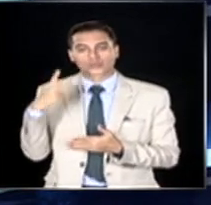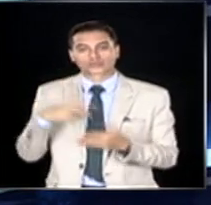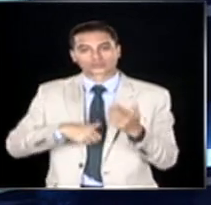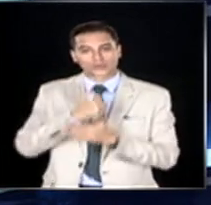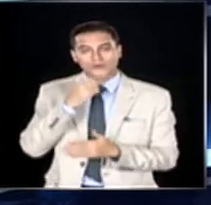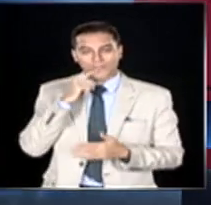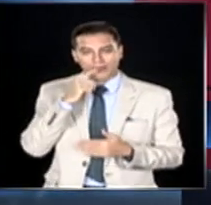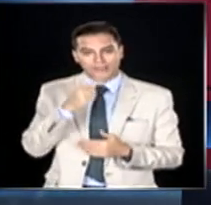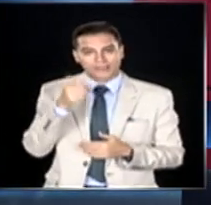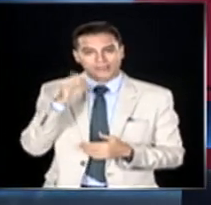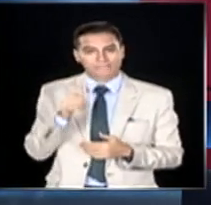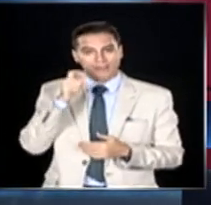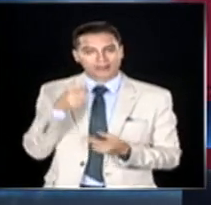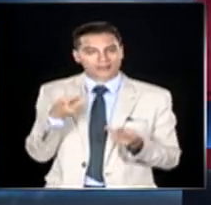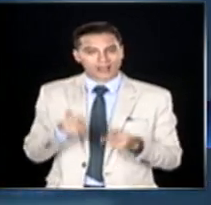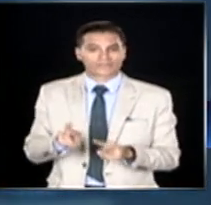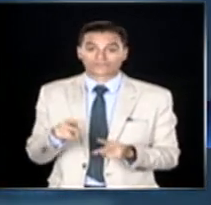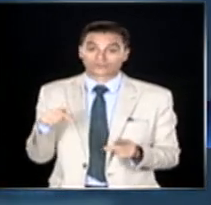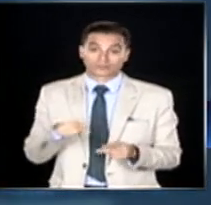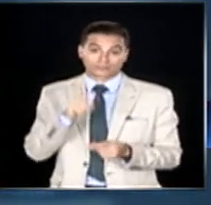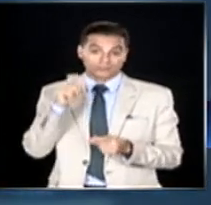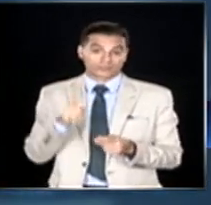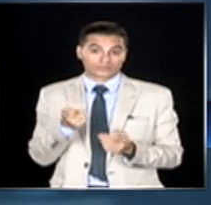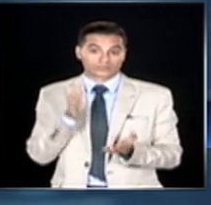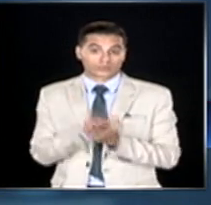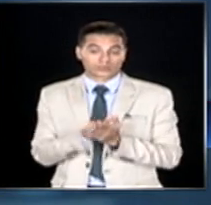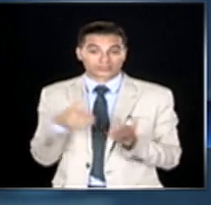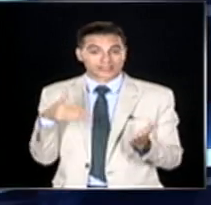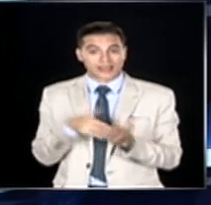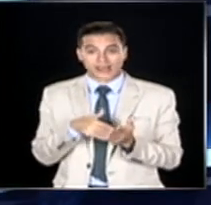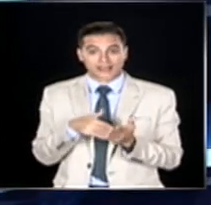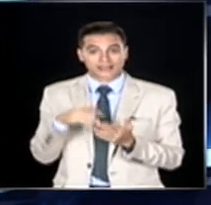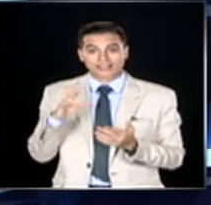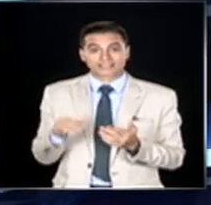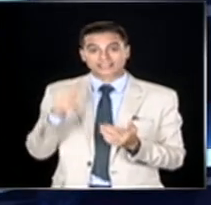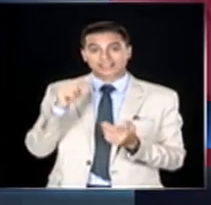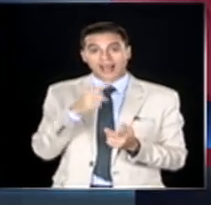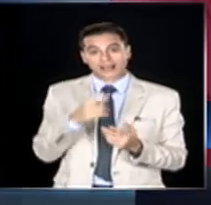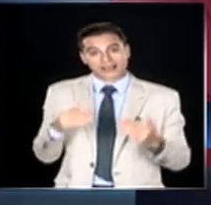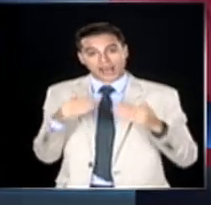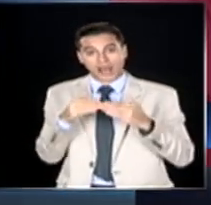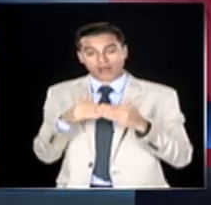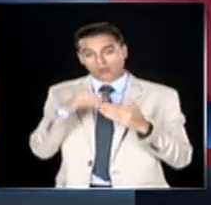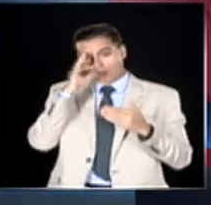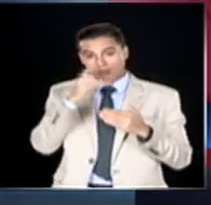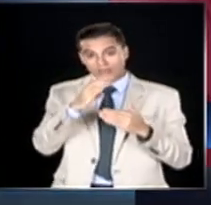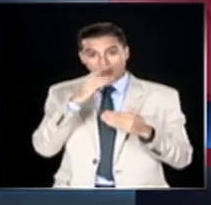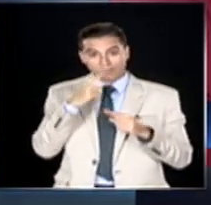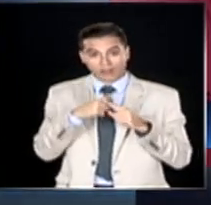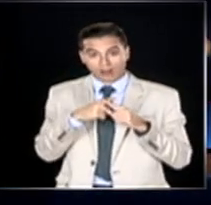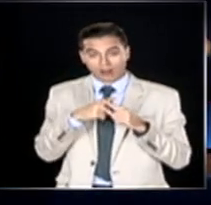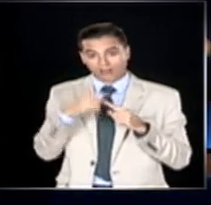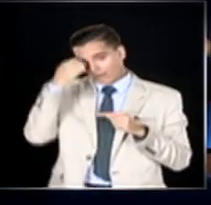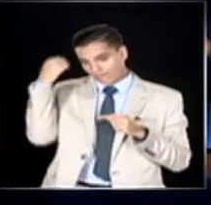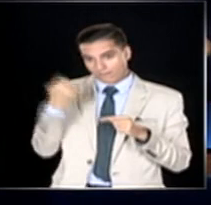2022. زياد، فرصتك الوحيدة هي التعادل. لو إجابتك غلط